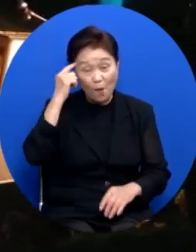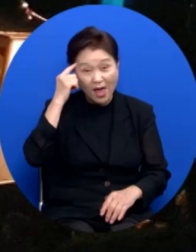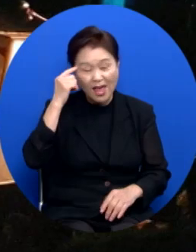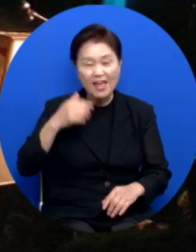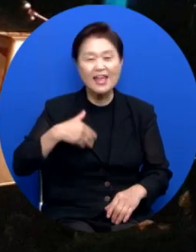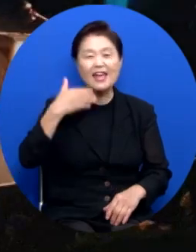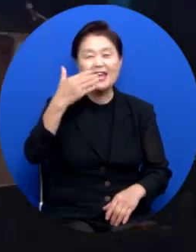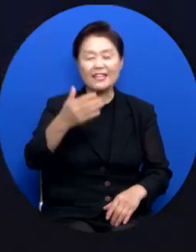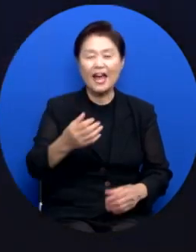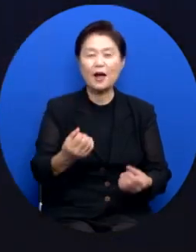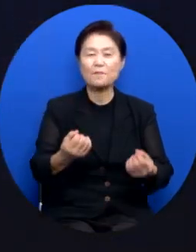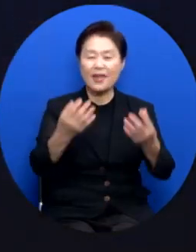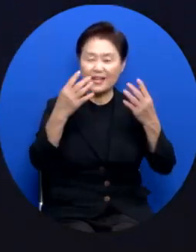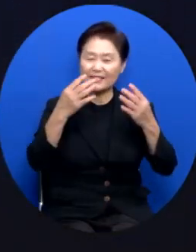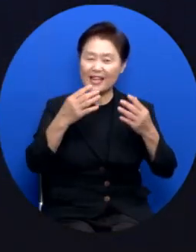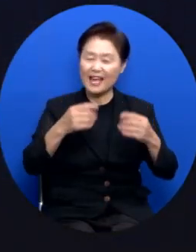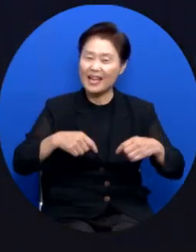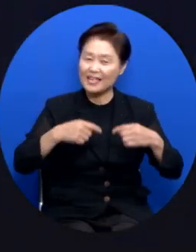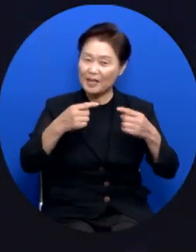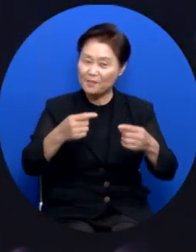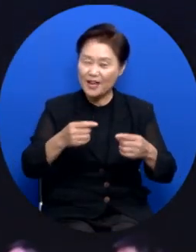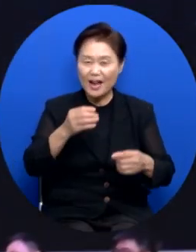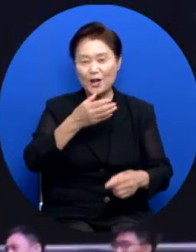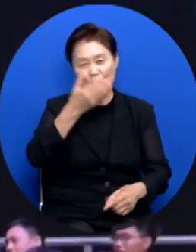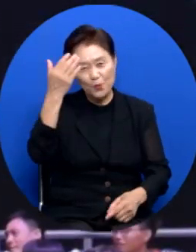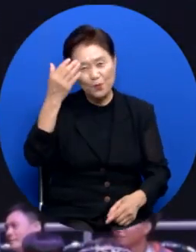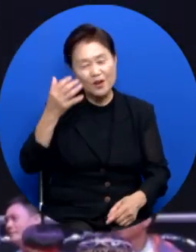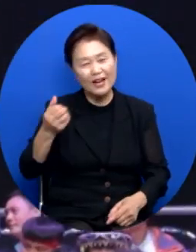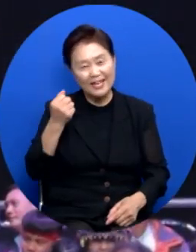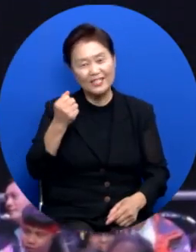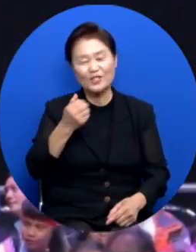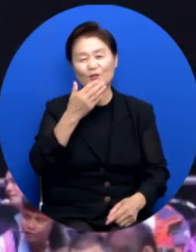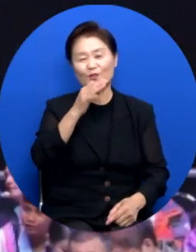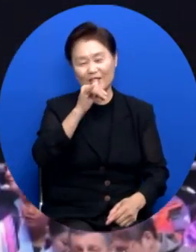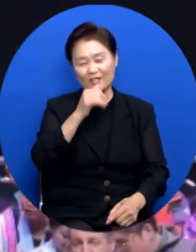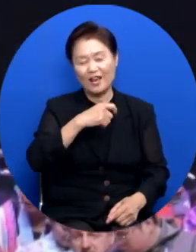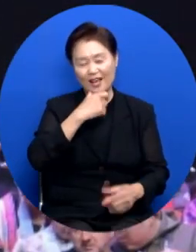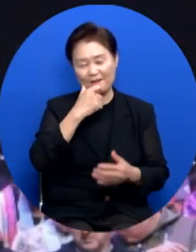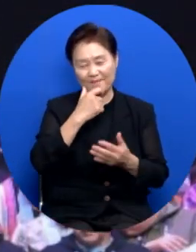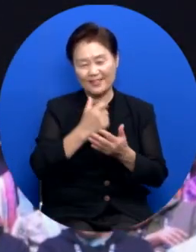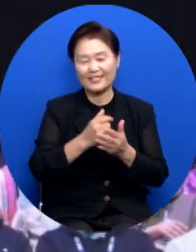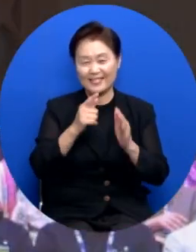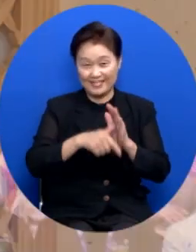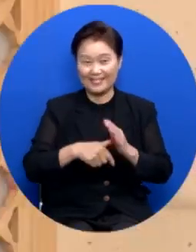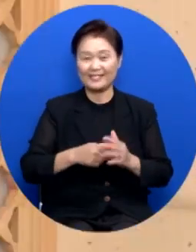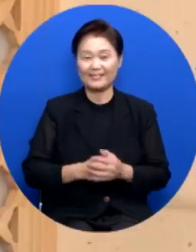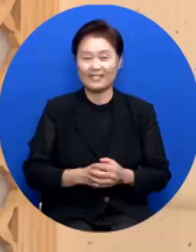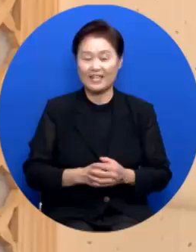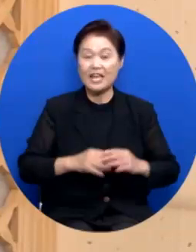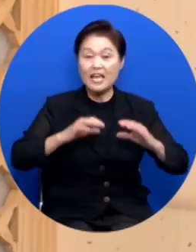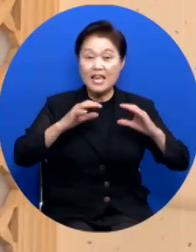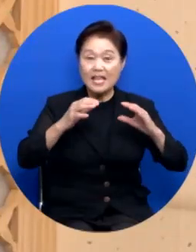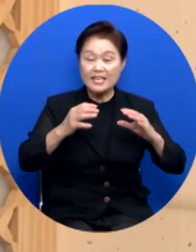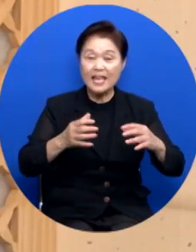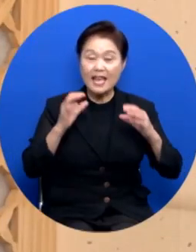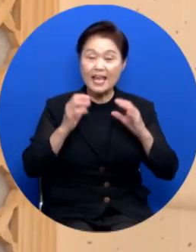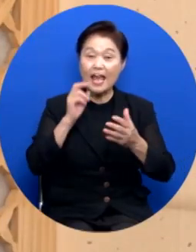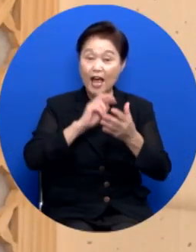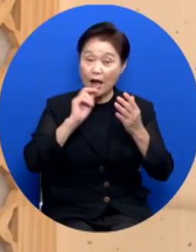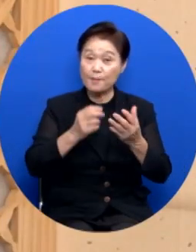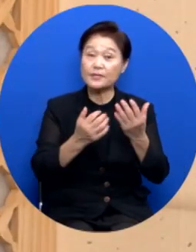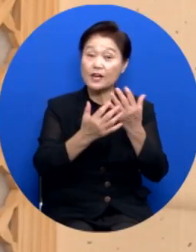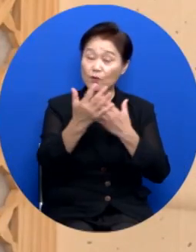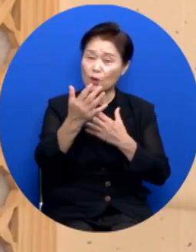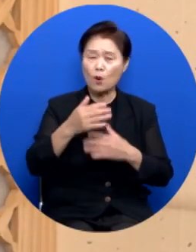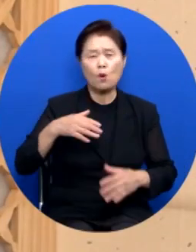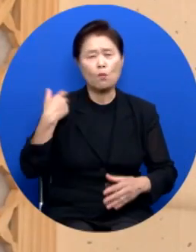대회도 저희가 꿈꿀 수 있고요 그래서 아주 감격적인 시간이었습니다 예이 세계 합창대회 모르시는